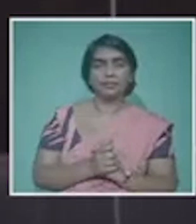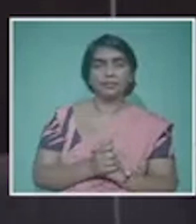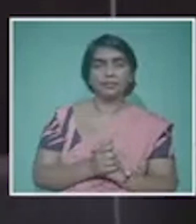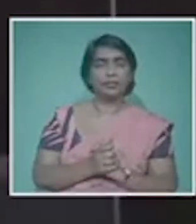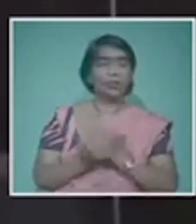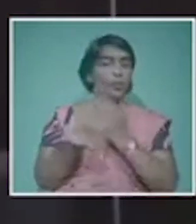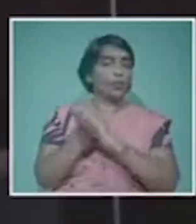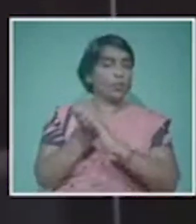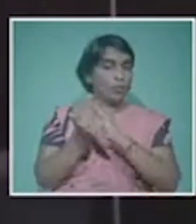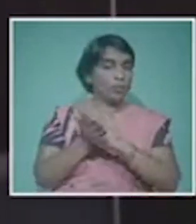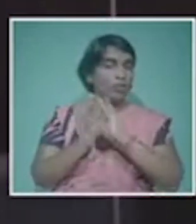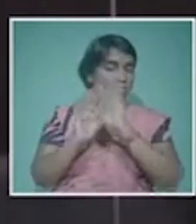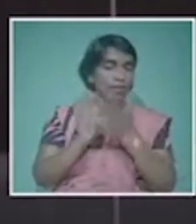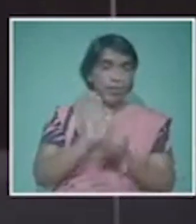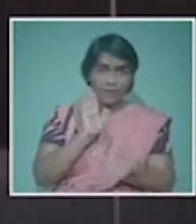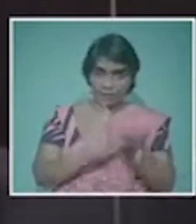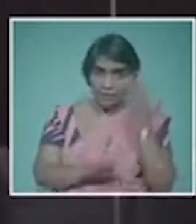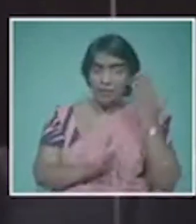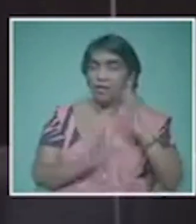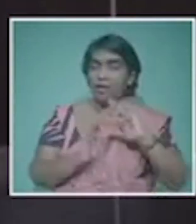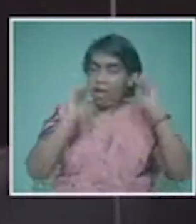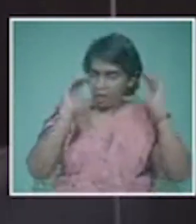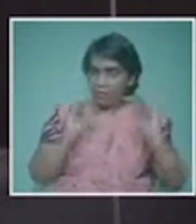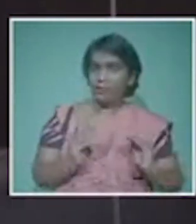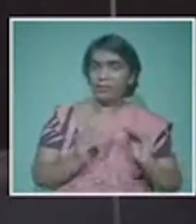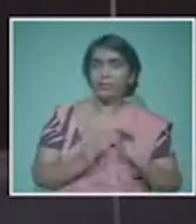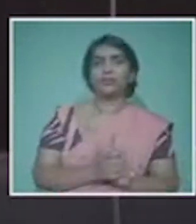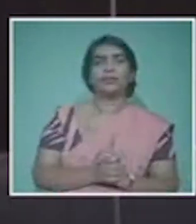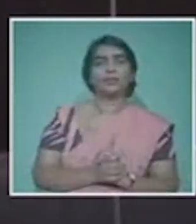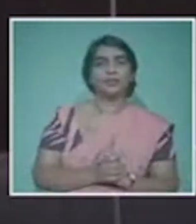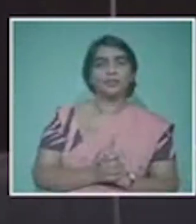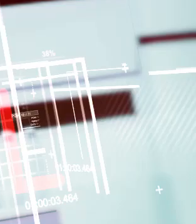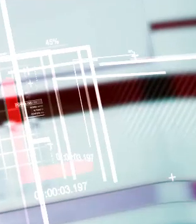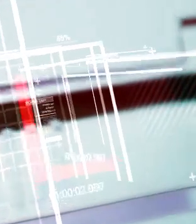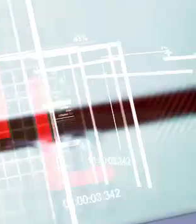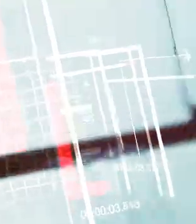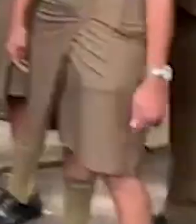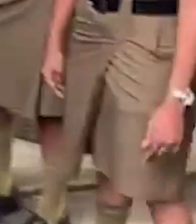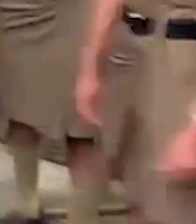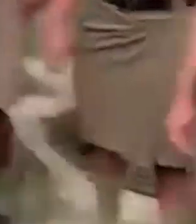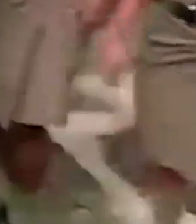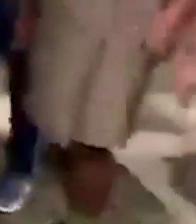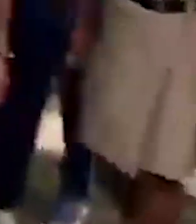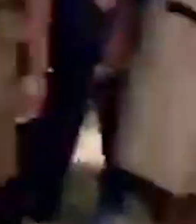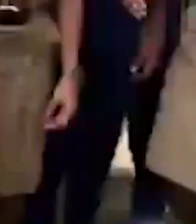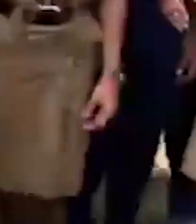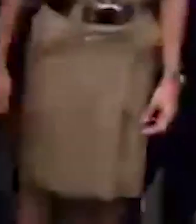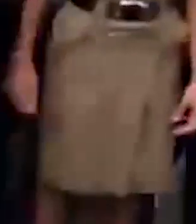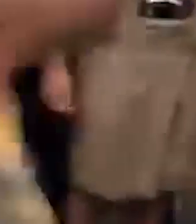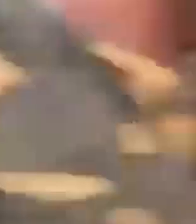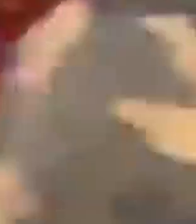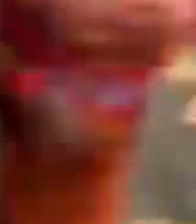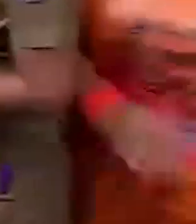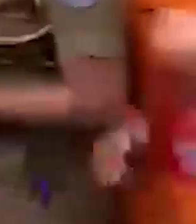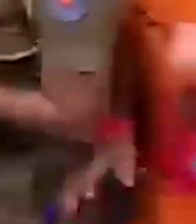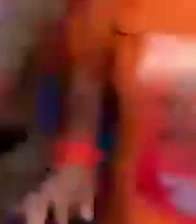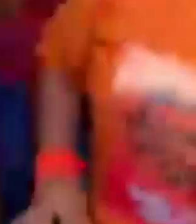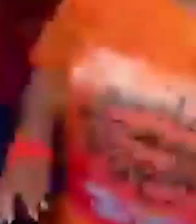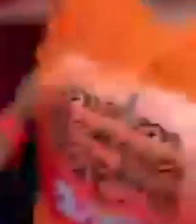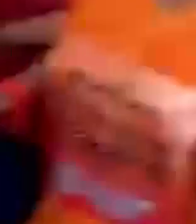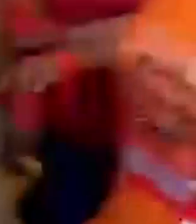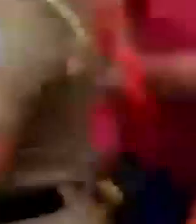கேட்டு சிந்திக்கும் போது நகைச்சுவையாகவே இருக்கின்றது. கர்ஷடி சில்வா சுட்டிக்காட்டினார். ஐக்கிய மக்கள் சக்தியின் தேசிய அமைப்பாளர்